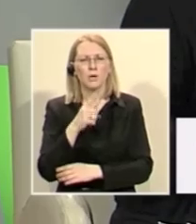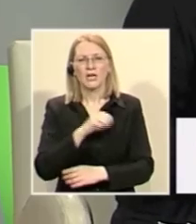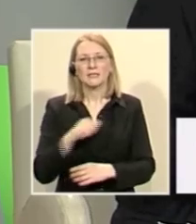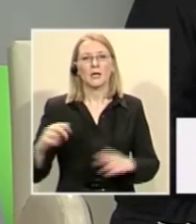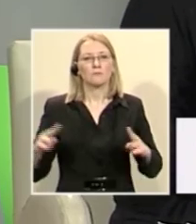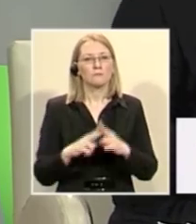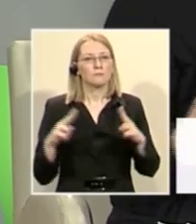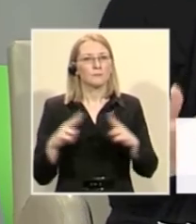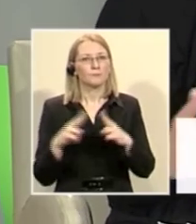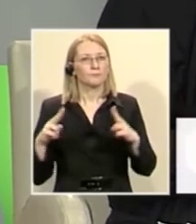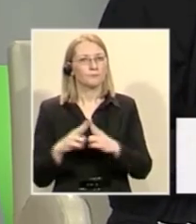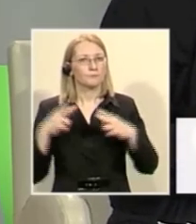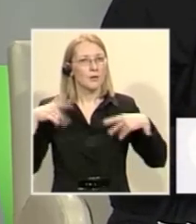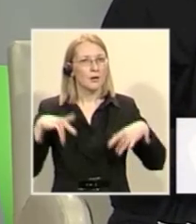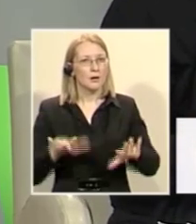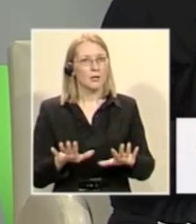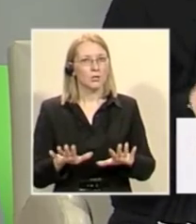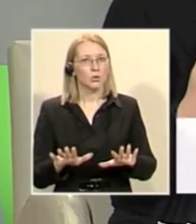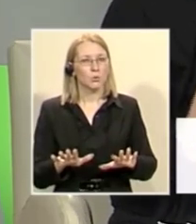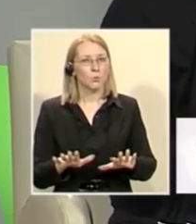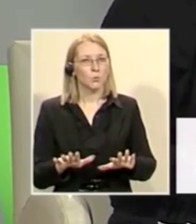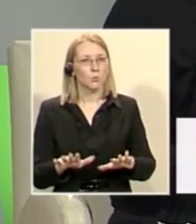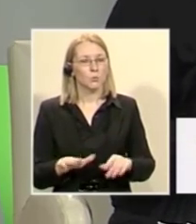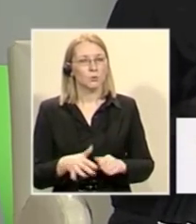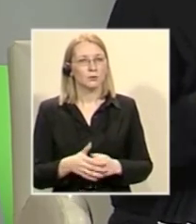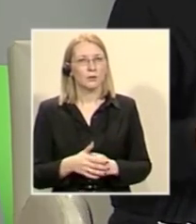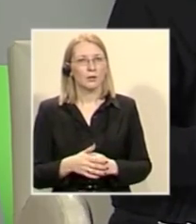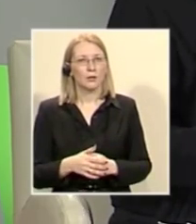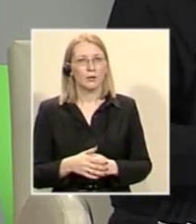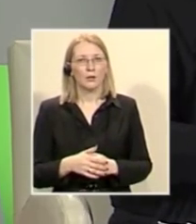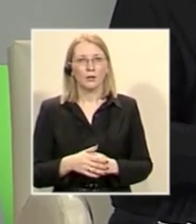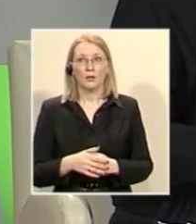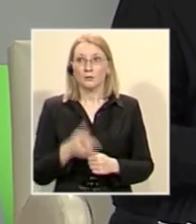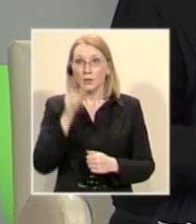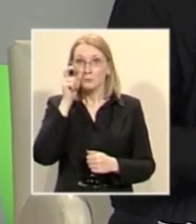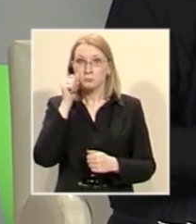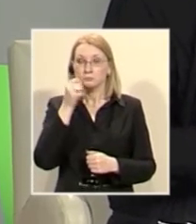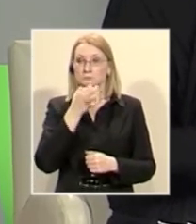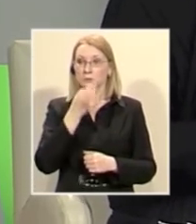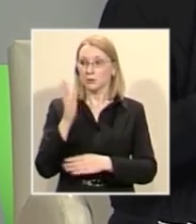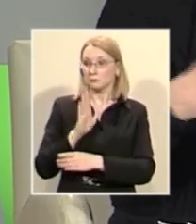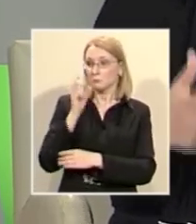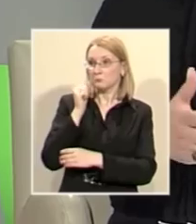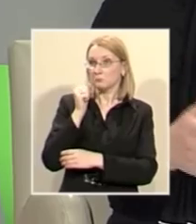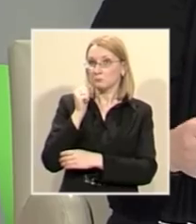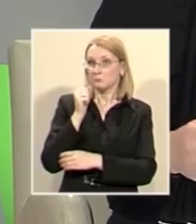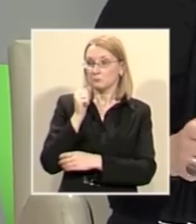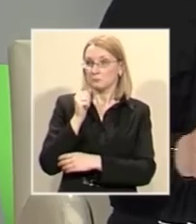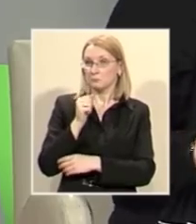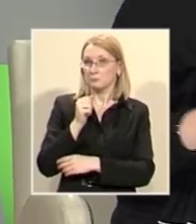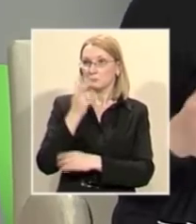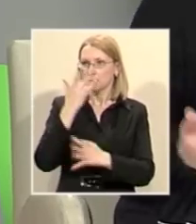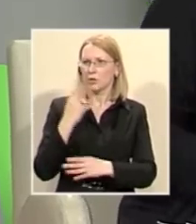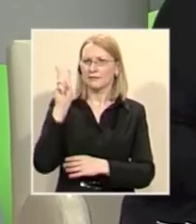jer će biti sam na ulici, neće biti sa mnom, jel? Ili s roditeljima. I on je tad pitao gospodina, rekao, kaj mali, da